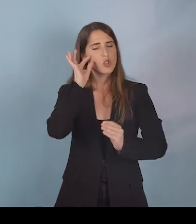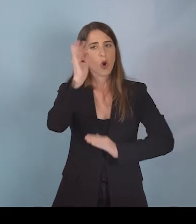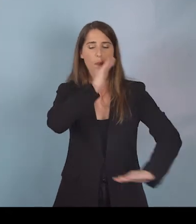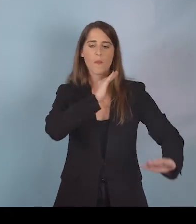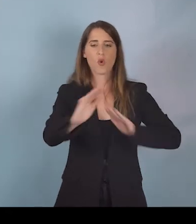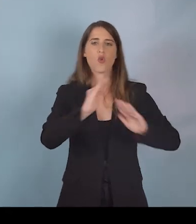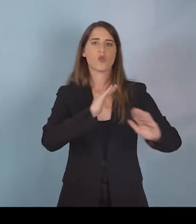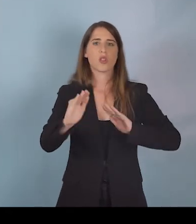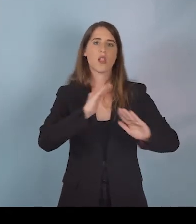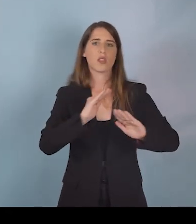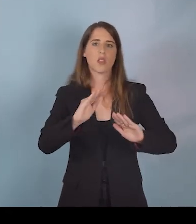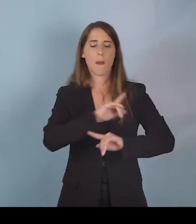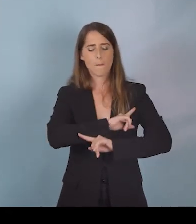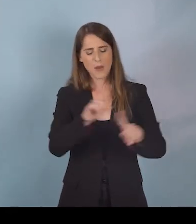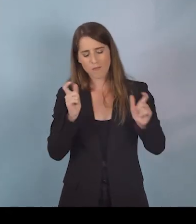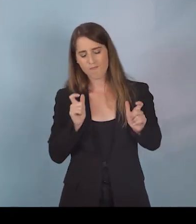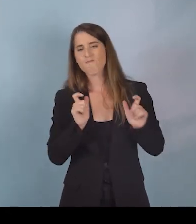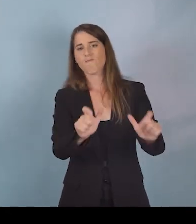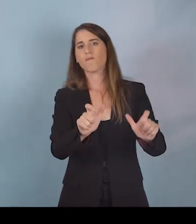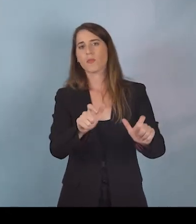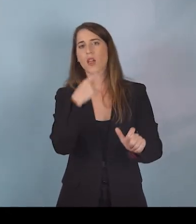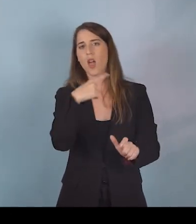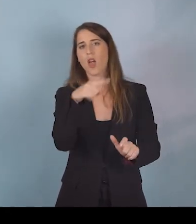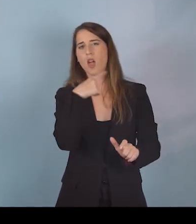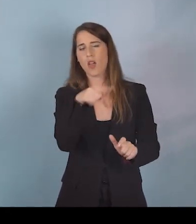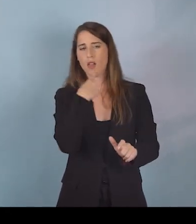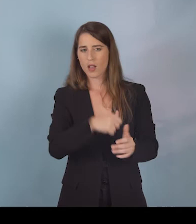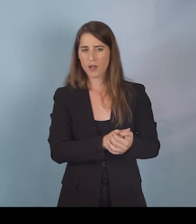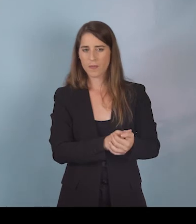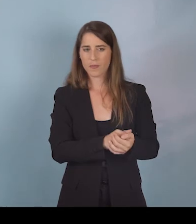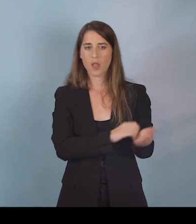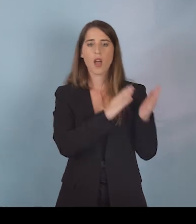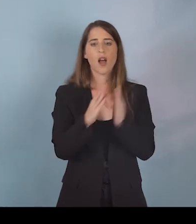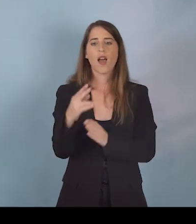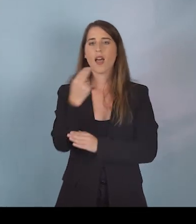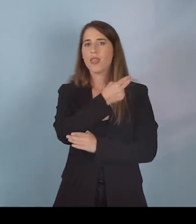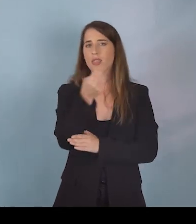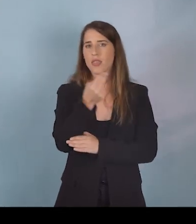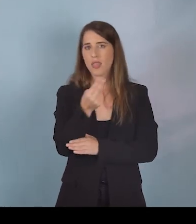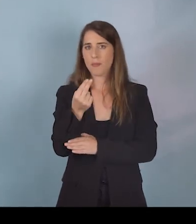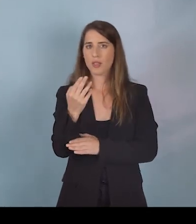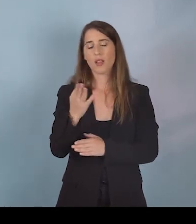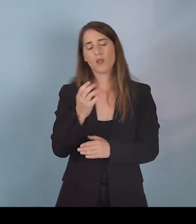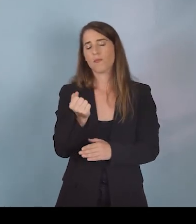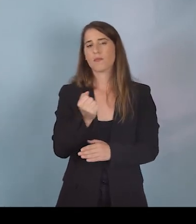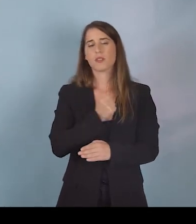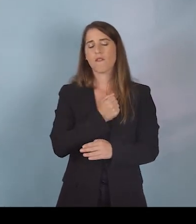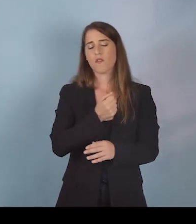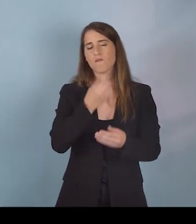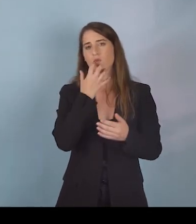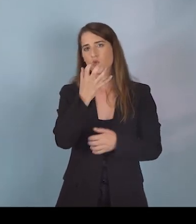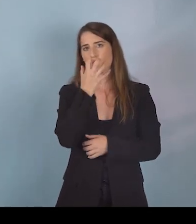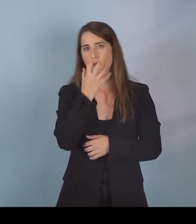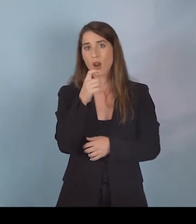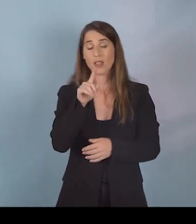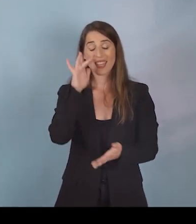ποινικό κώδικα, που να προβλέπει ένα πολύ πιο προστατευτικό πλαίσιο στις περιπτώσεις ρητορικής μίσους. Τώρα, τα άλλα θέματα τα οποία αναφέρθηκαν